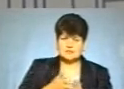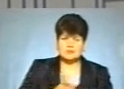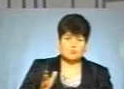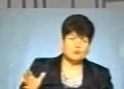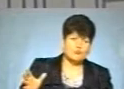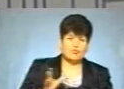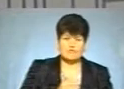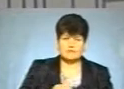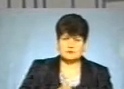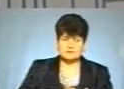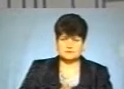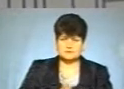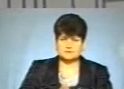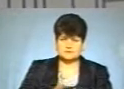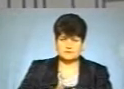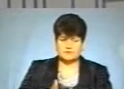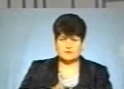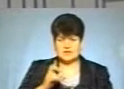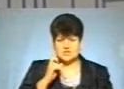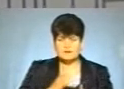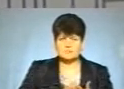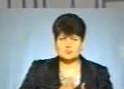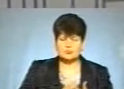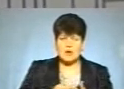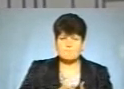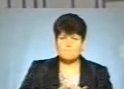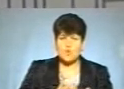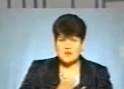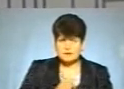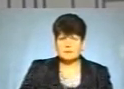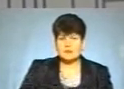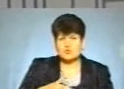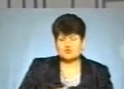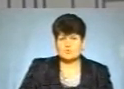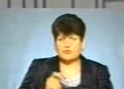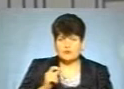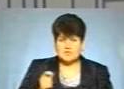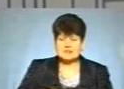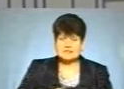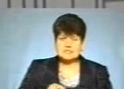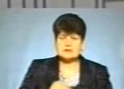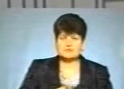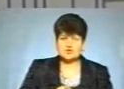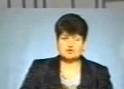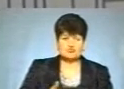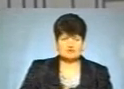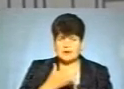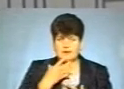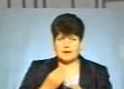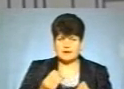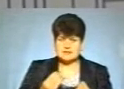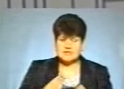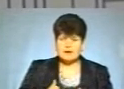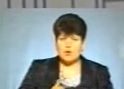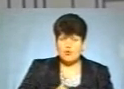всім чиновникам, так званим державним службовцям і політикам, я так розумію, в країні. Звучить це звичайно дуже красиво, але у